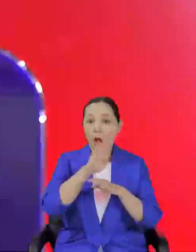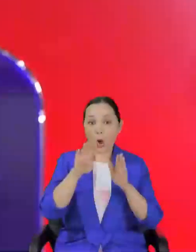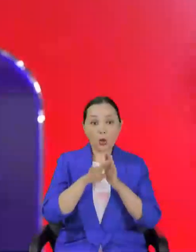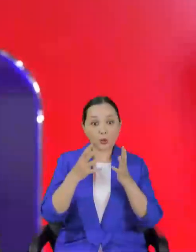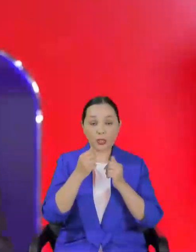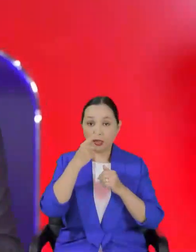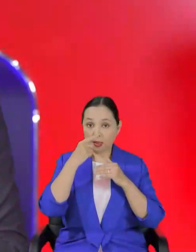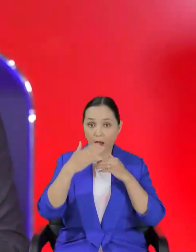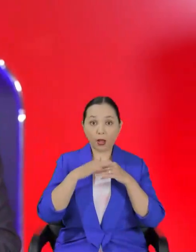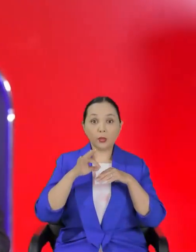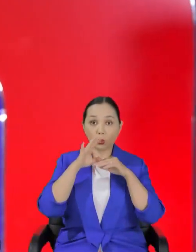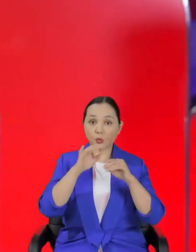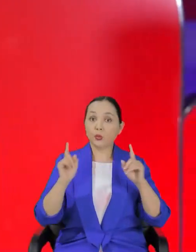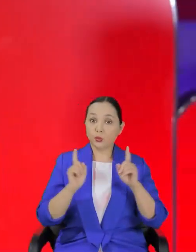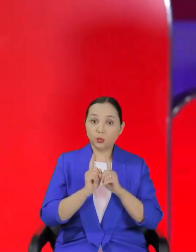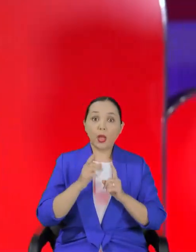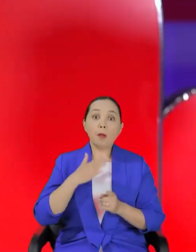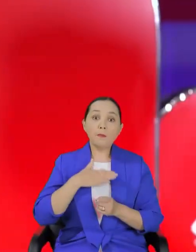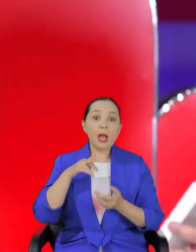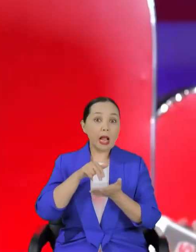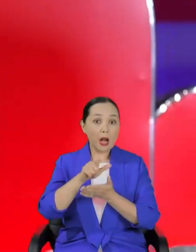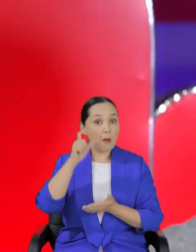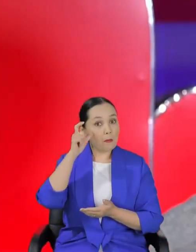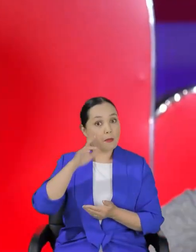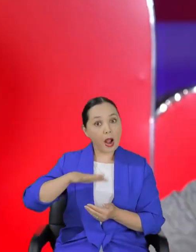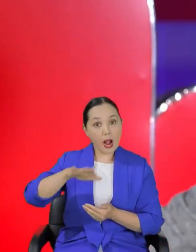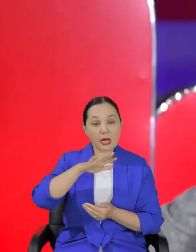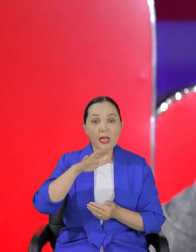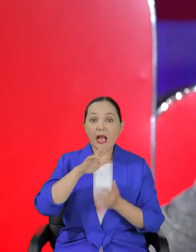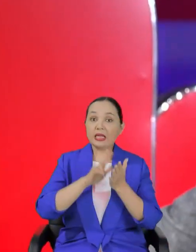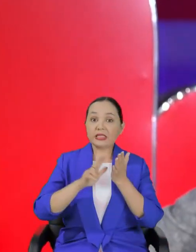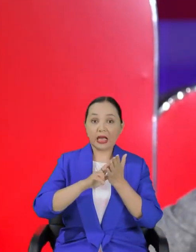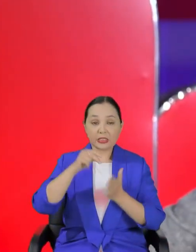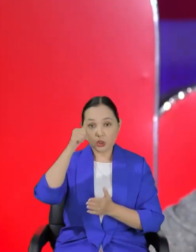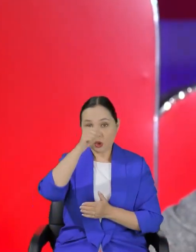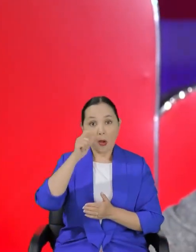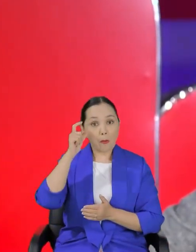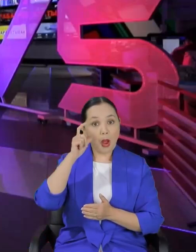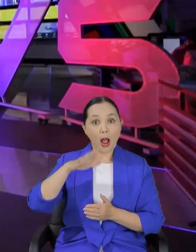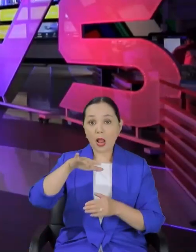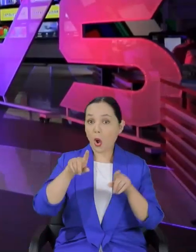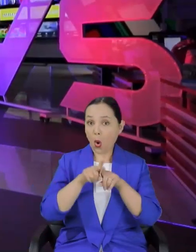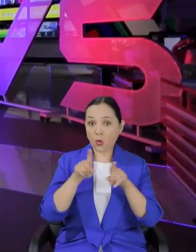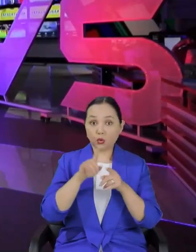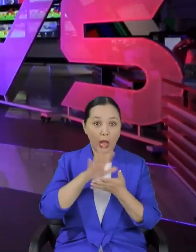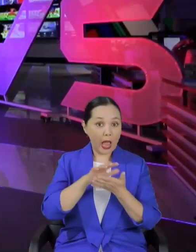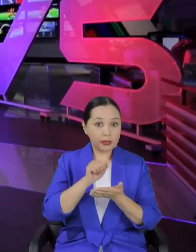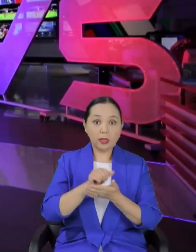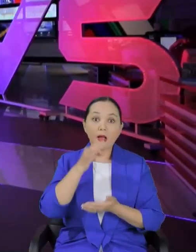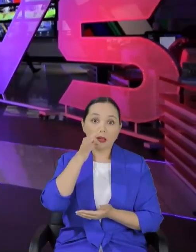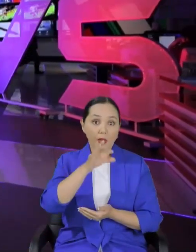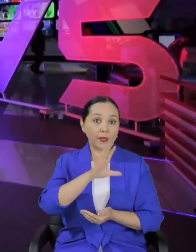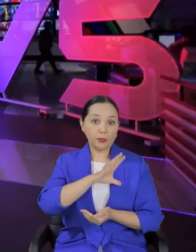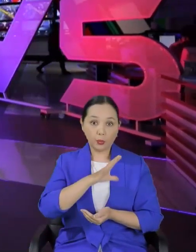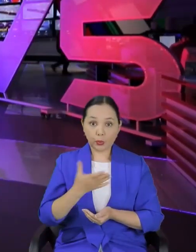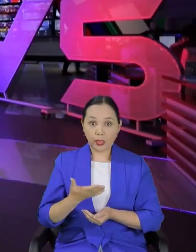va yaqinda o'tkazilgan uchrashuvlarning birida men kirib borgan mahalla 80-yillarning mahallasiga o'xshab yotibdi degan fikrlarni ham